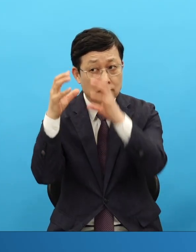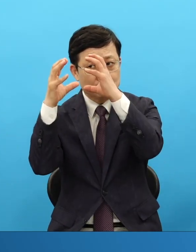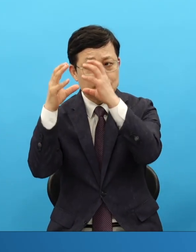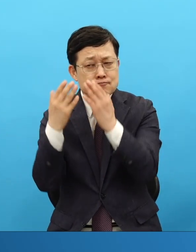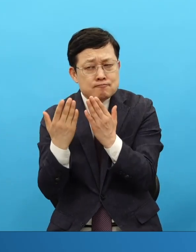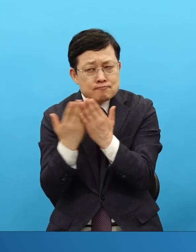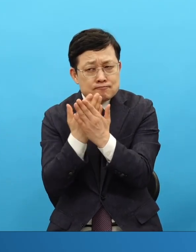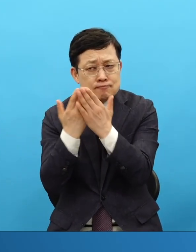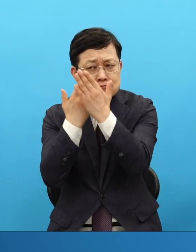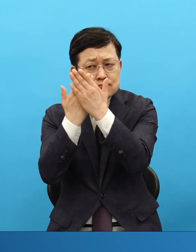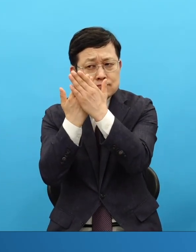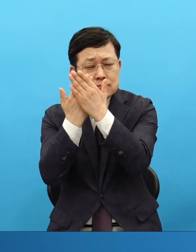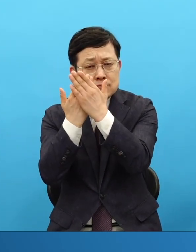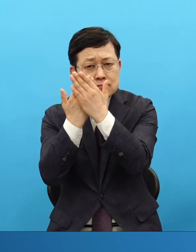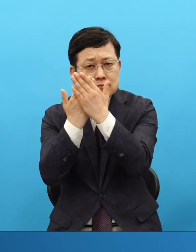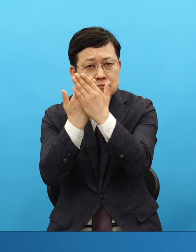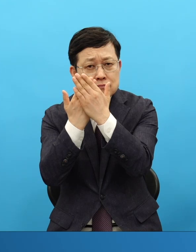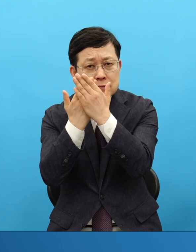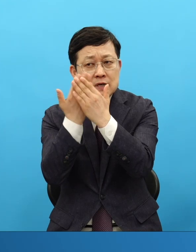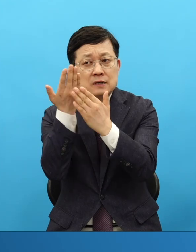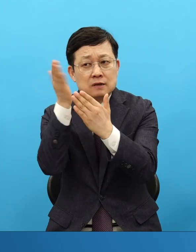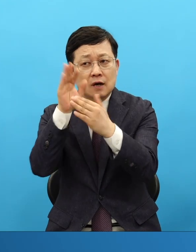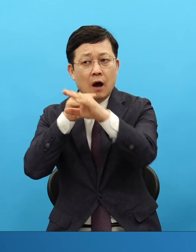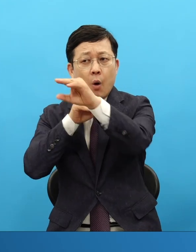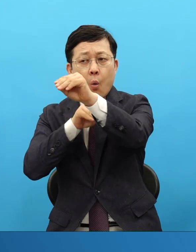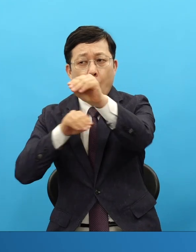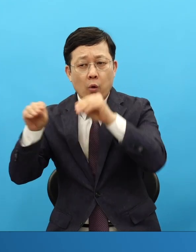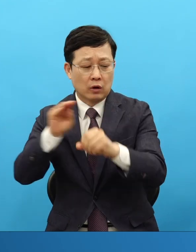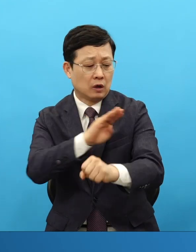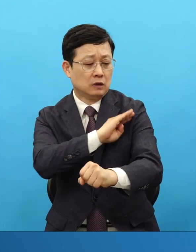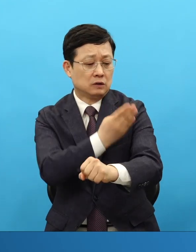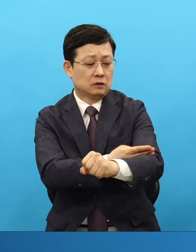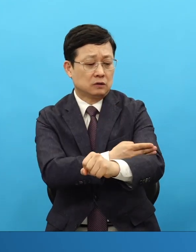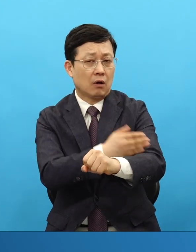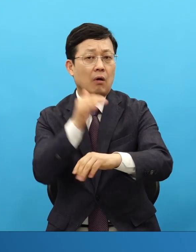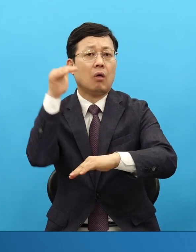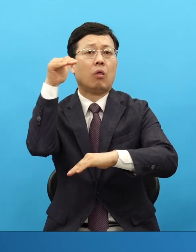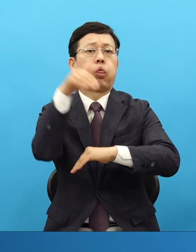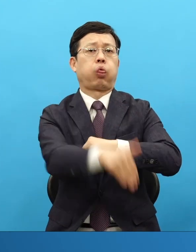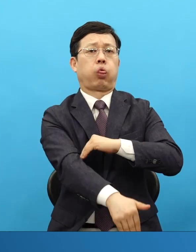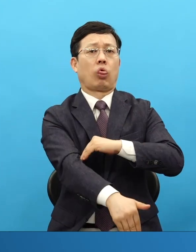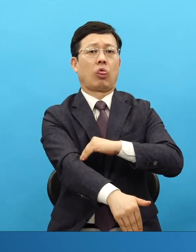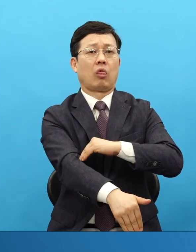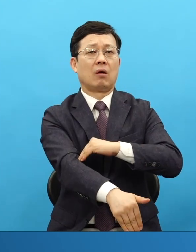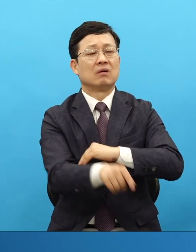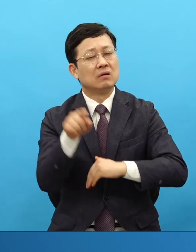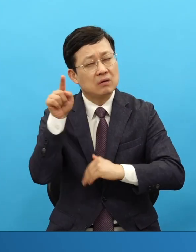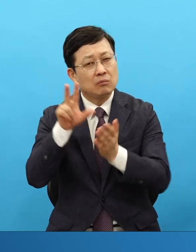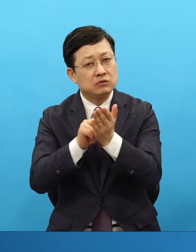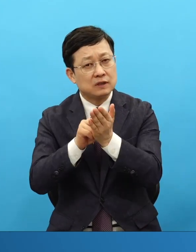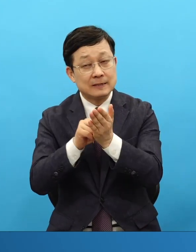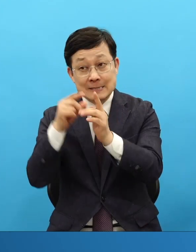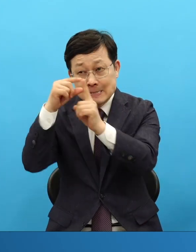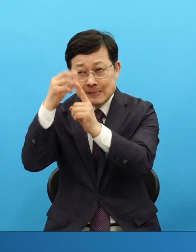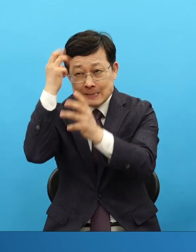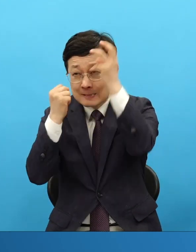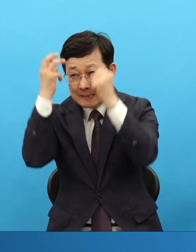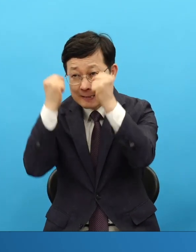그런데 능력은 급격하게 떨어지는 거예요. But your power is 요게 completely 문제입니다. coming down. That's the problem.